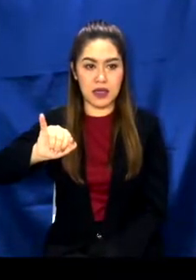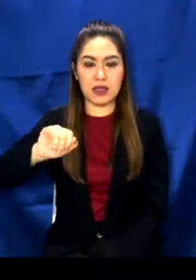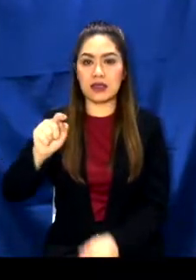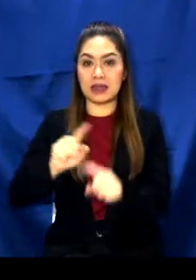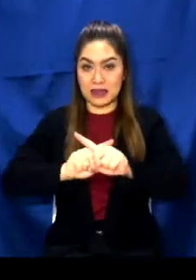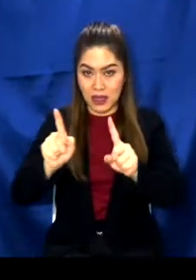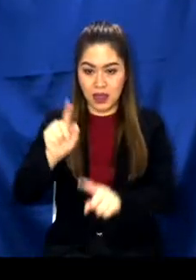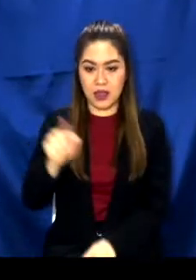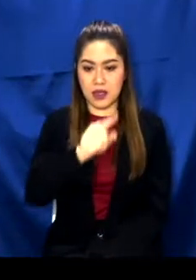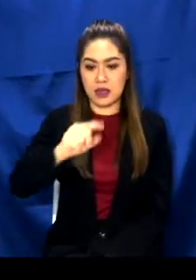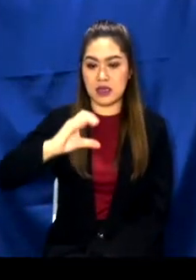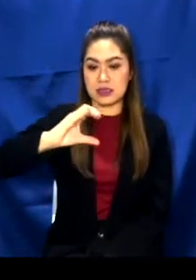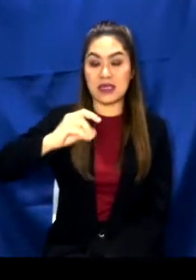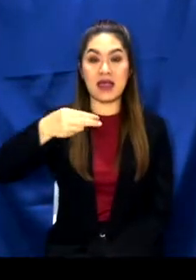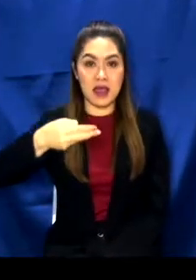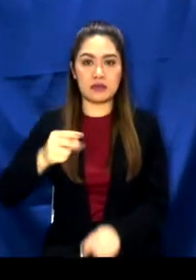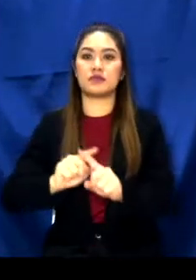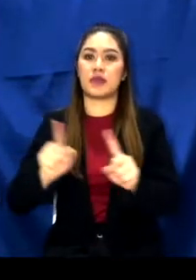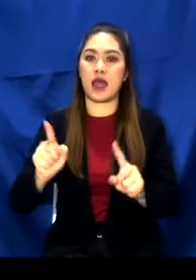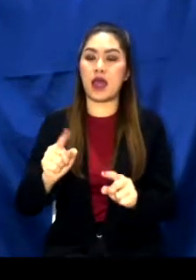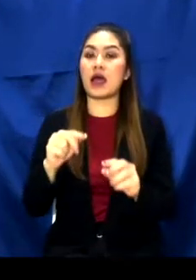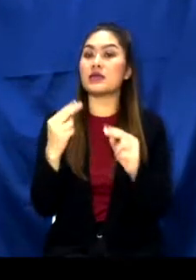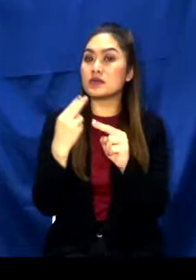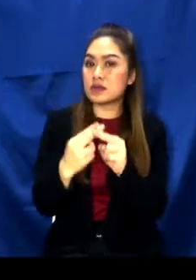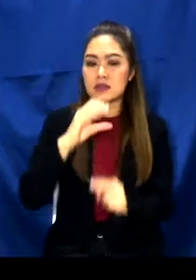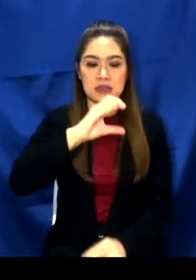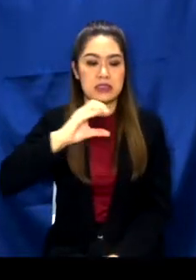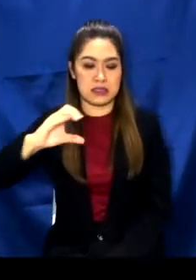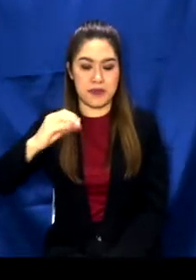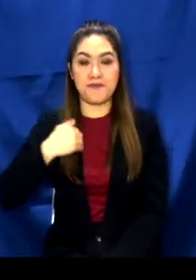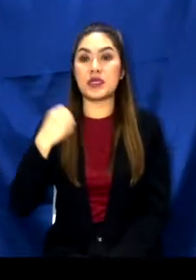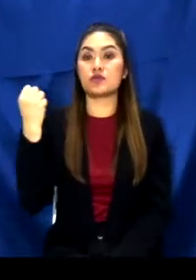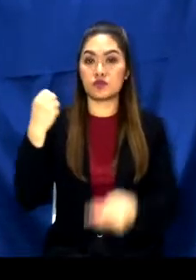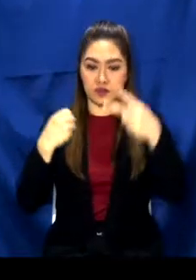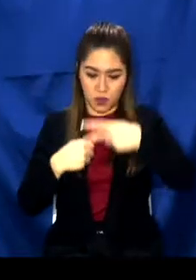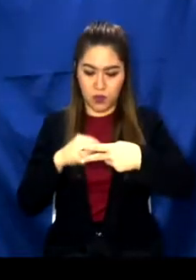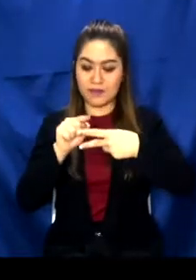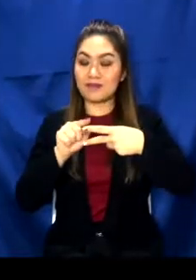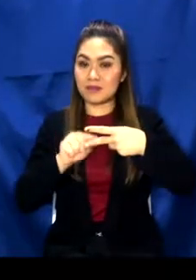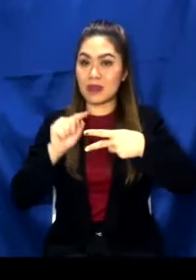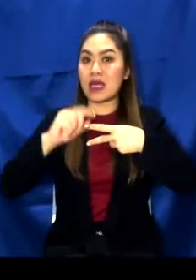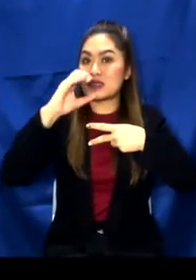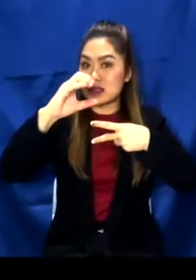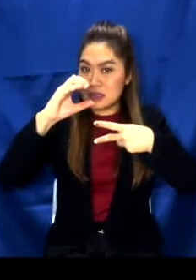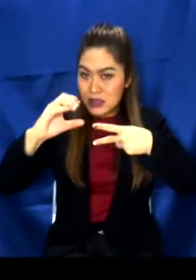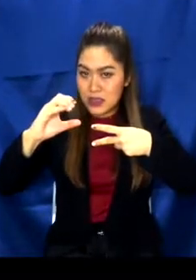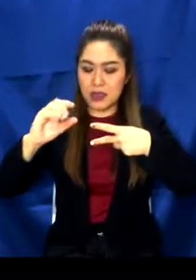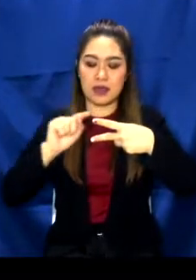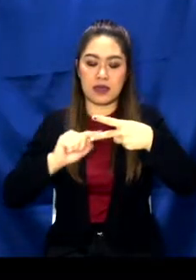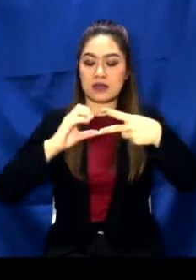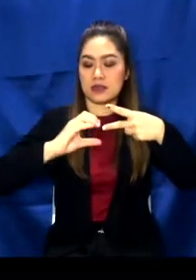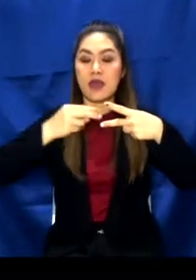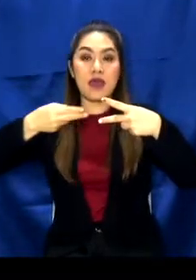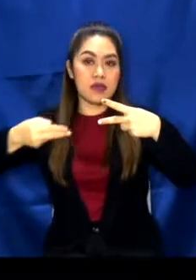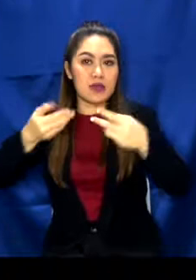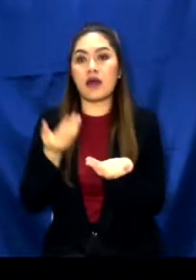ตัวเนี้ยมันจะเป็นโปรแกรม Illustrator CC นะคะมันจะมีอยู่2อย่าง2เวอร์ชันนะคะจะเป็น CC กับ CS เราจะใช้ตัว